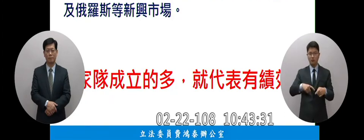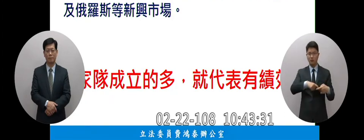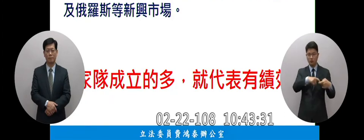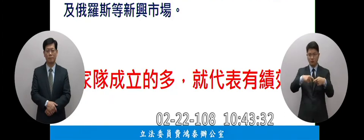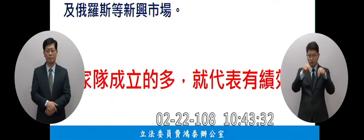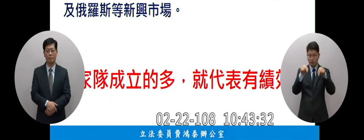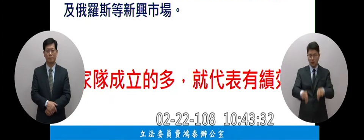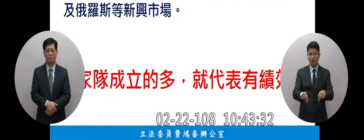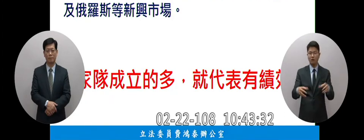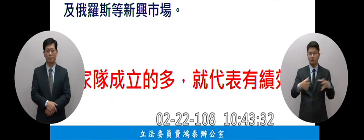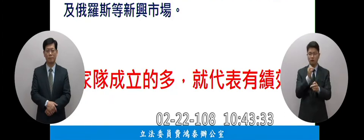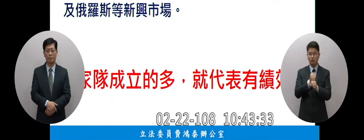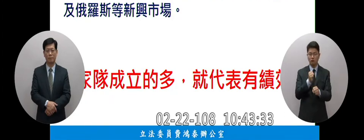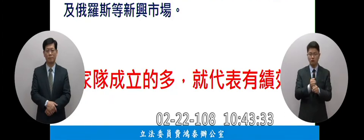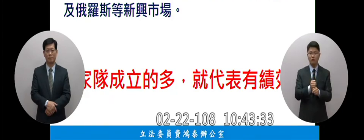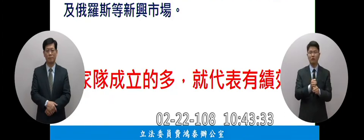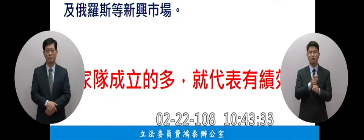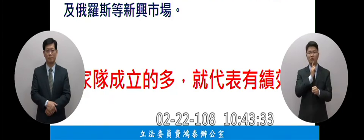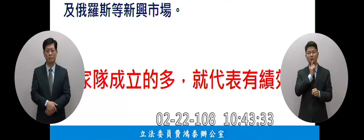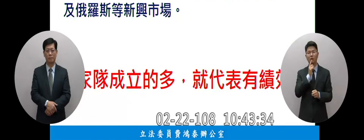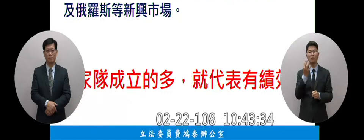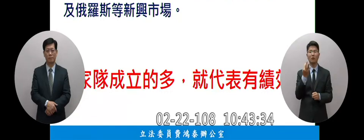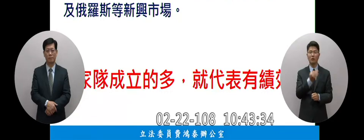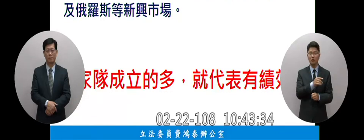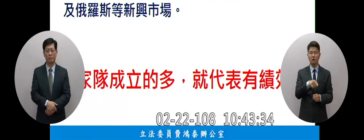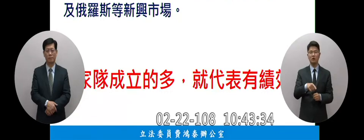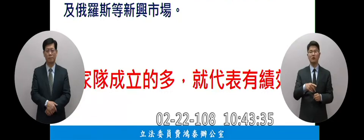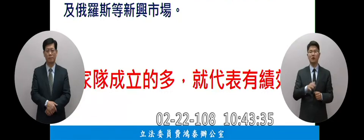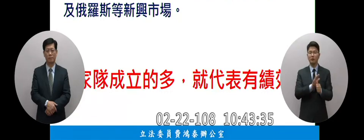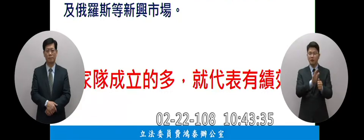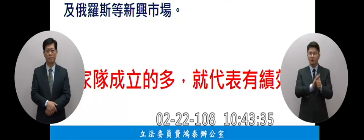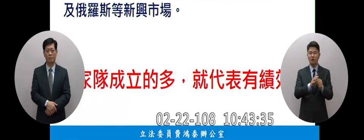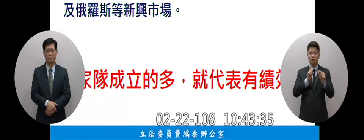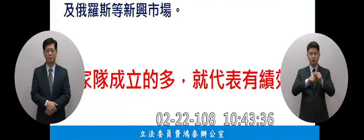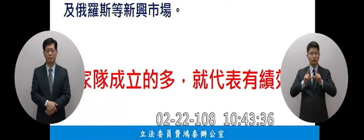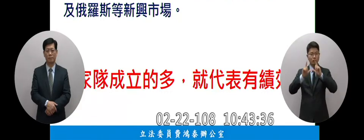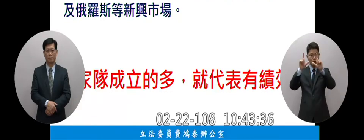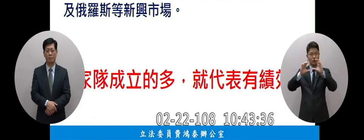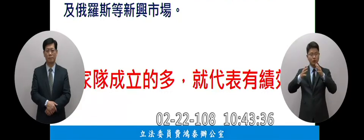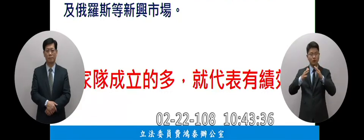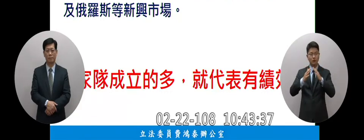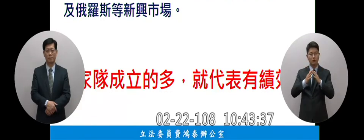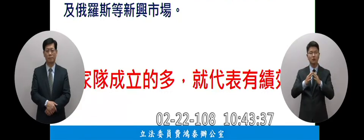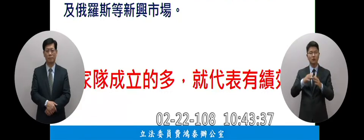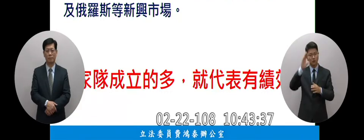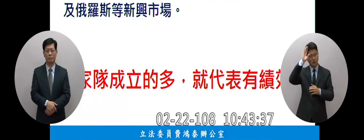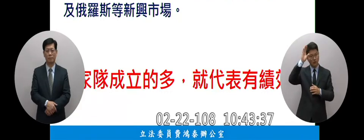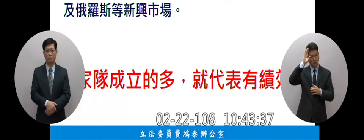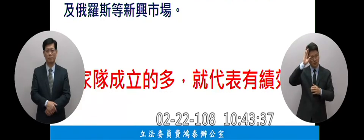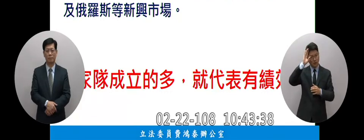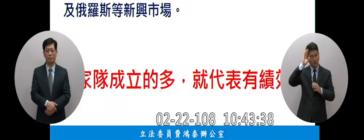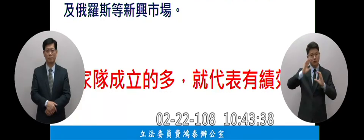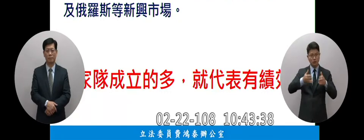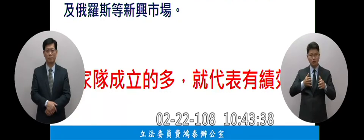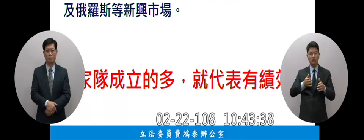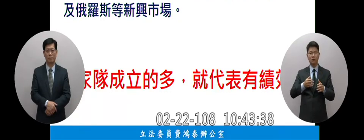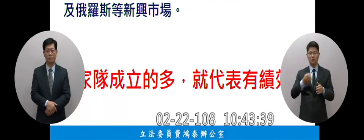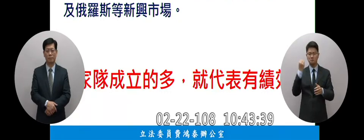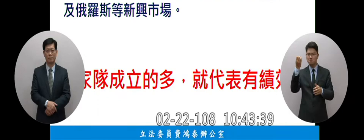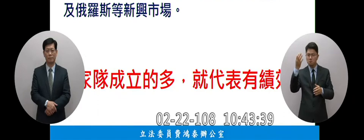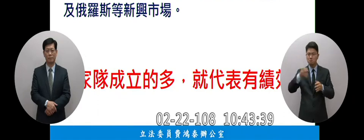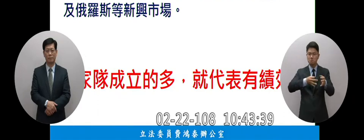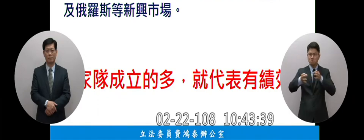作协议，不啦不啦不啦啊，去拓展中东国家和俄罗斯的新兴市